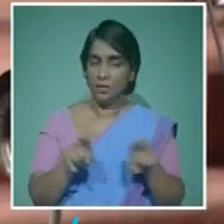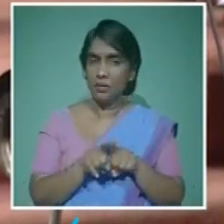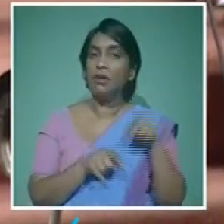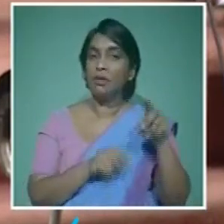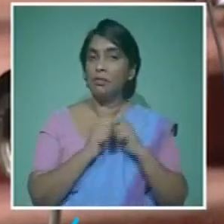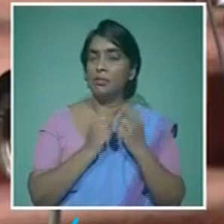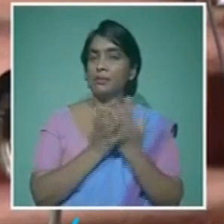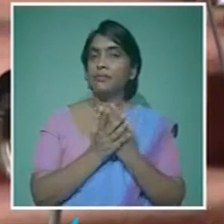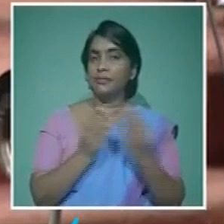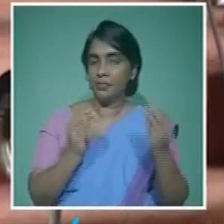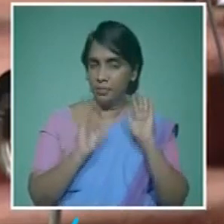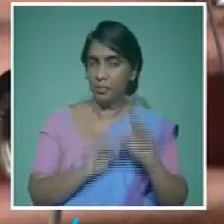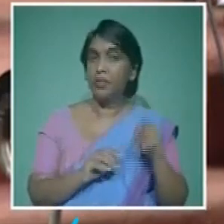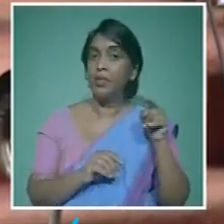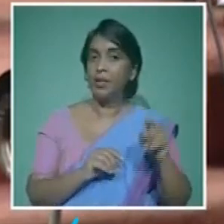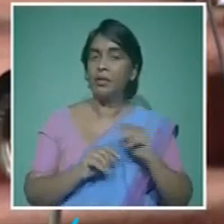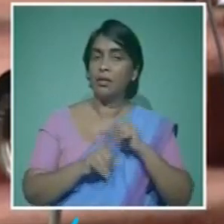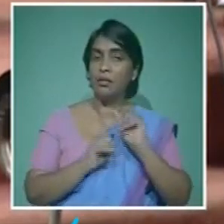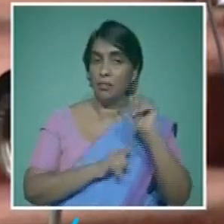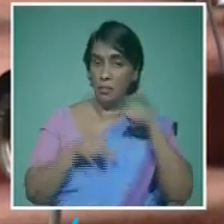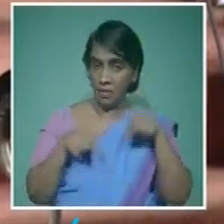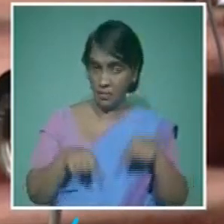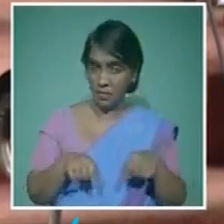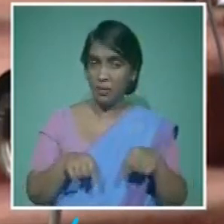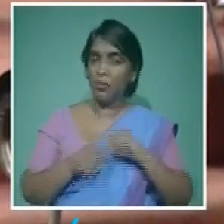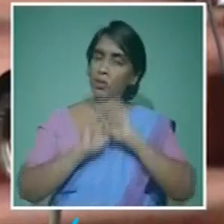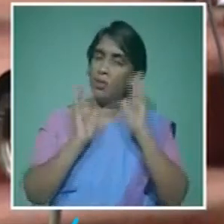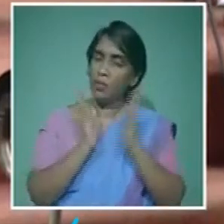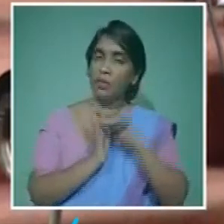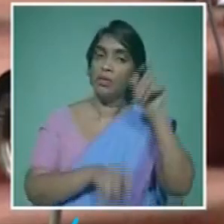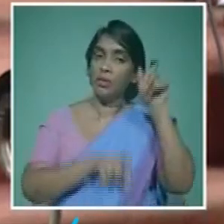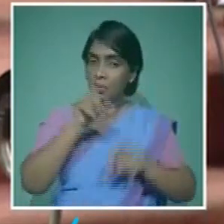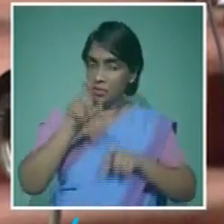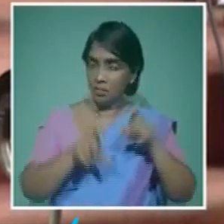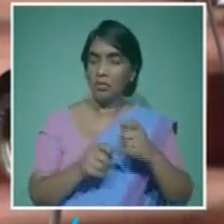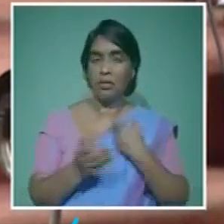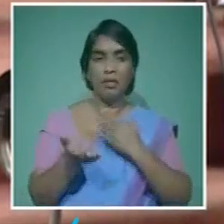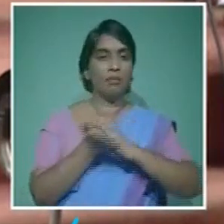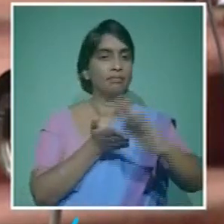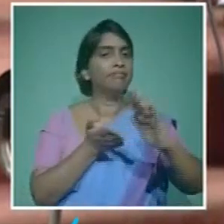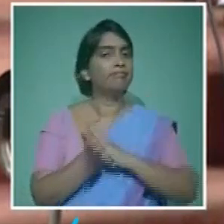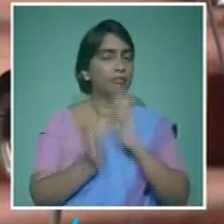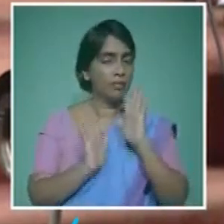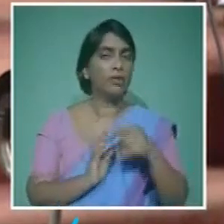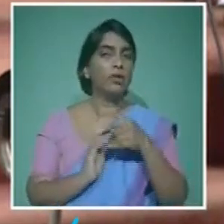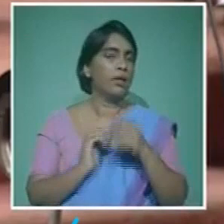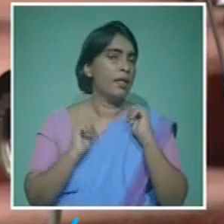கொண்டு வர வேண்டும். இதற்கு இந்த சபையிலே இருக்கக்கூடிய 225 பேரும் ஒத்துழைக்க வேண்டும்.